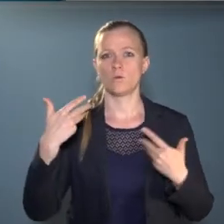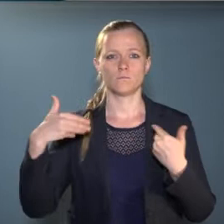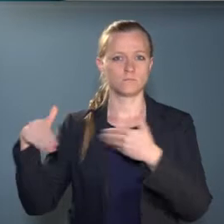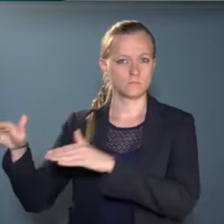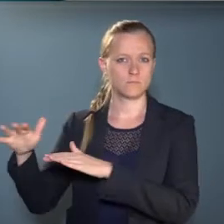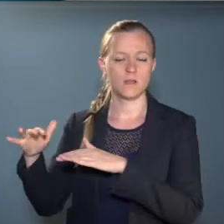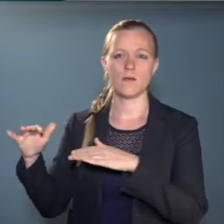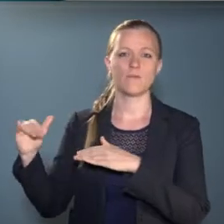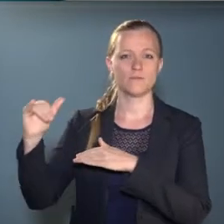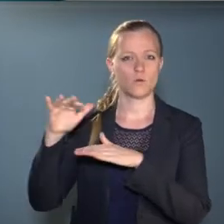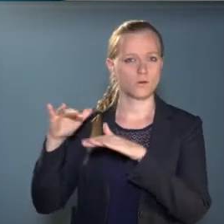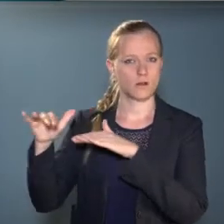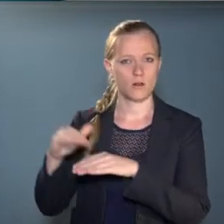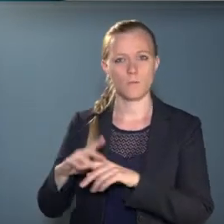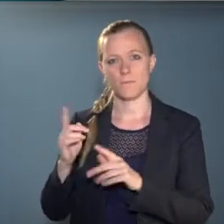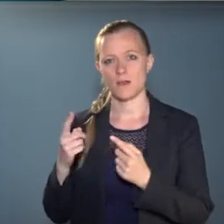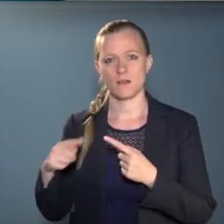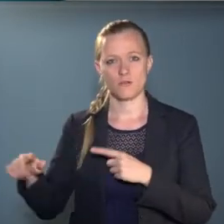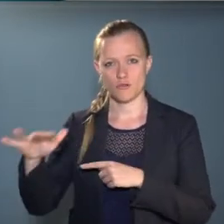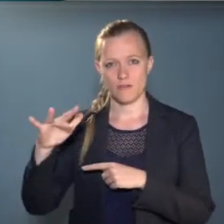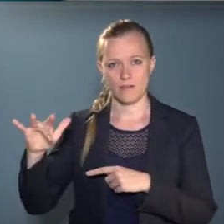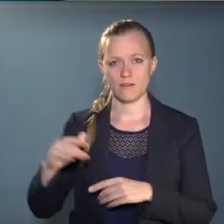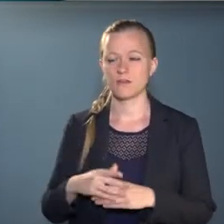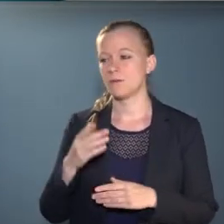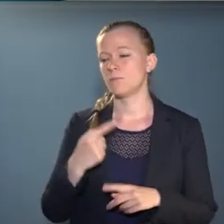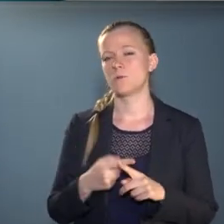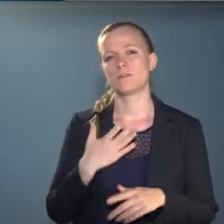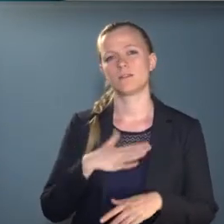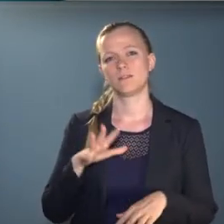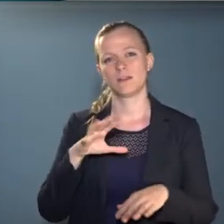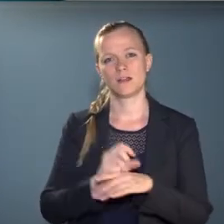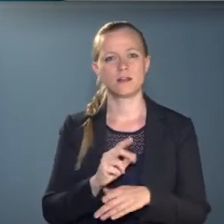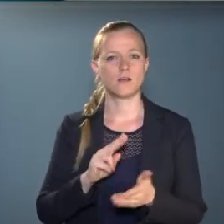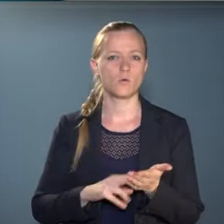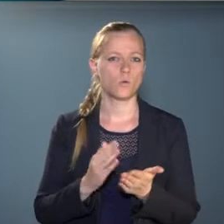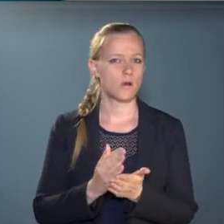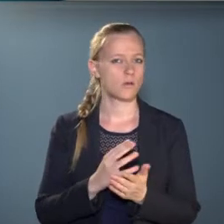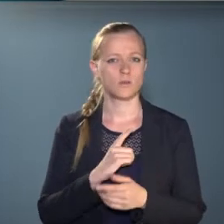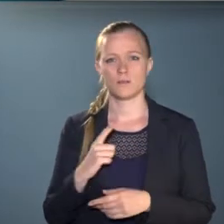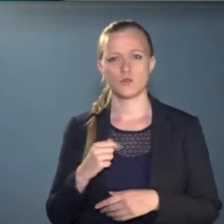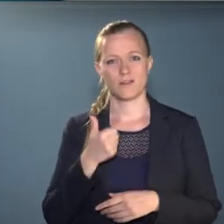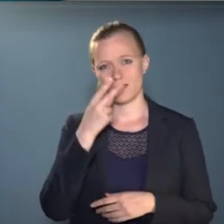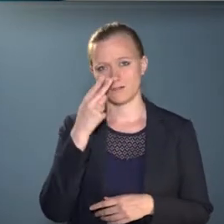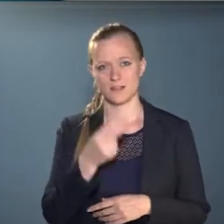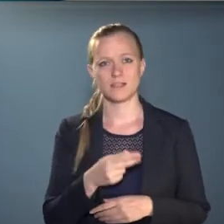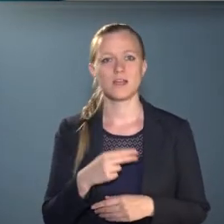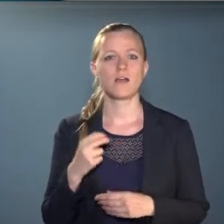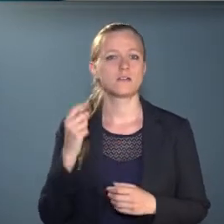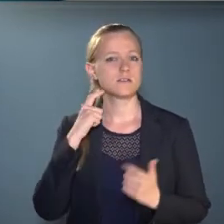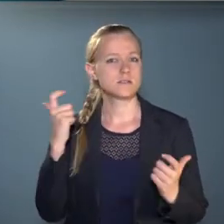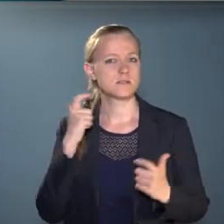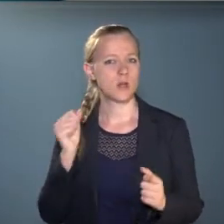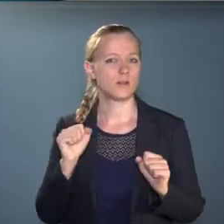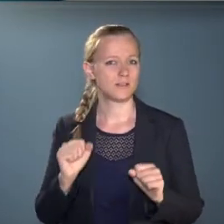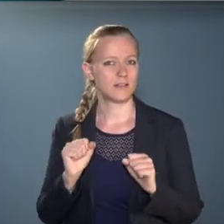légiforgalom, más módon jelenne, meg másrészt pedig szeretnénk elérni, hogy a jogalkotó ne csak egy szempontot vizsgáljon, a zajterhelést, amikor a